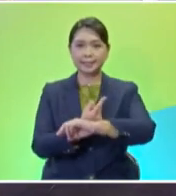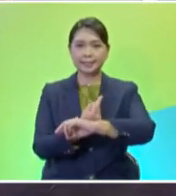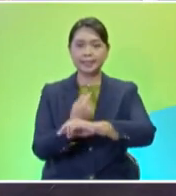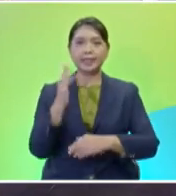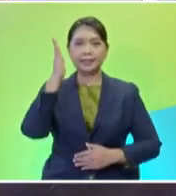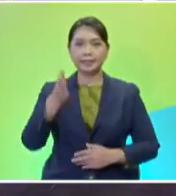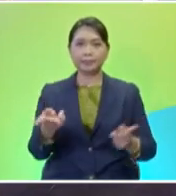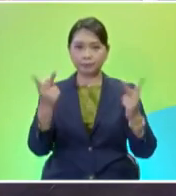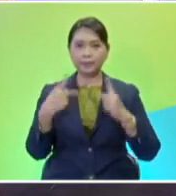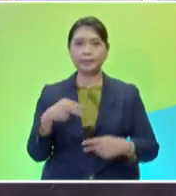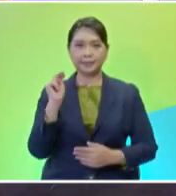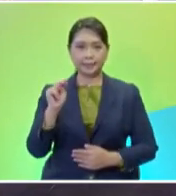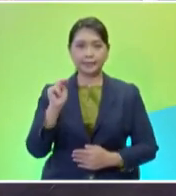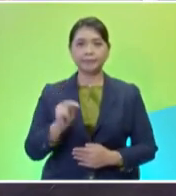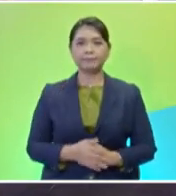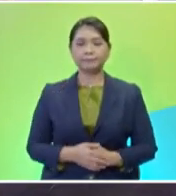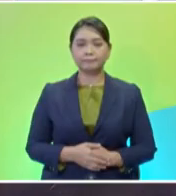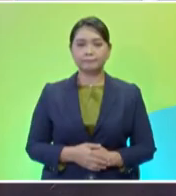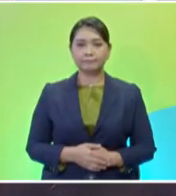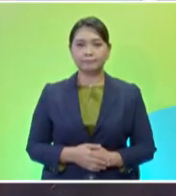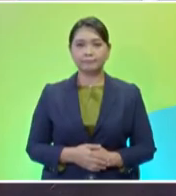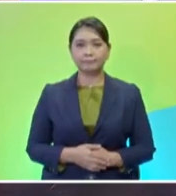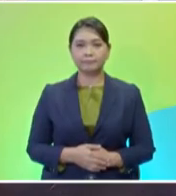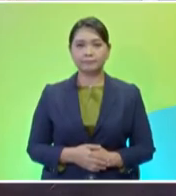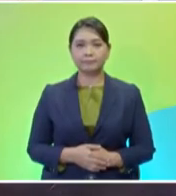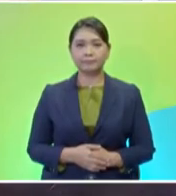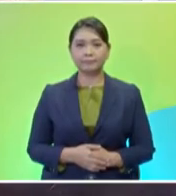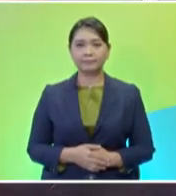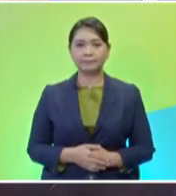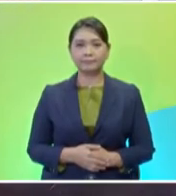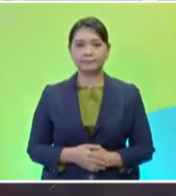kembali selepas ini Teruskan menonton di TV GPS